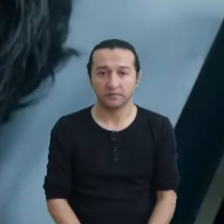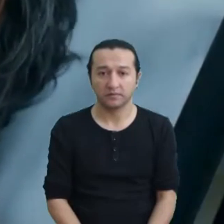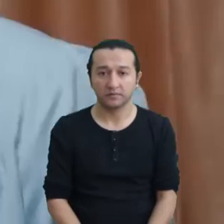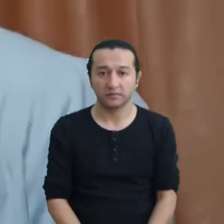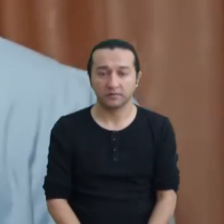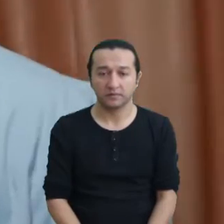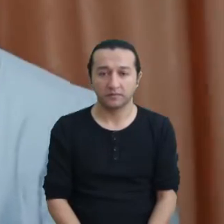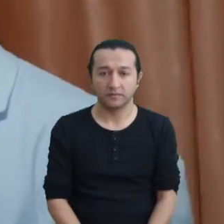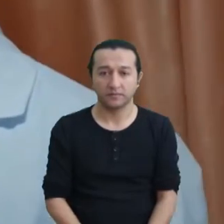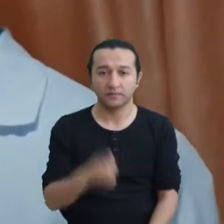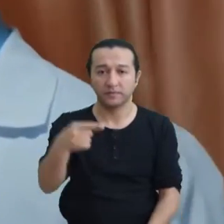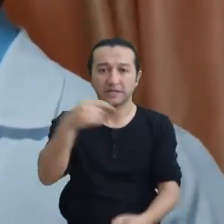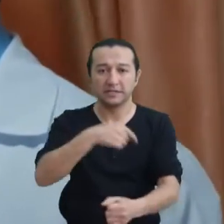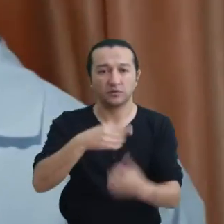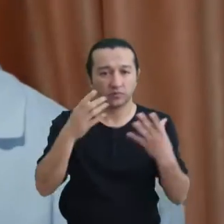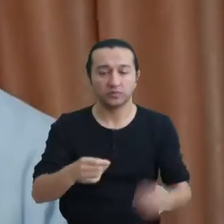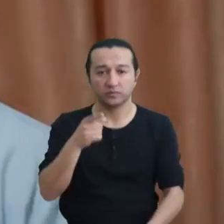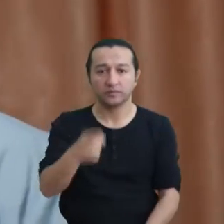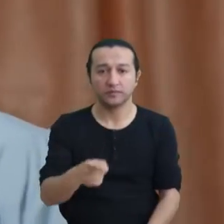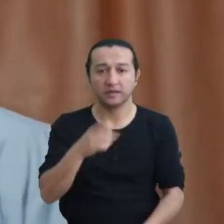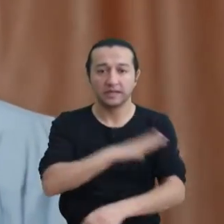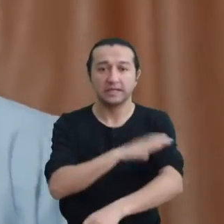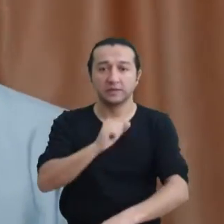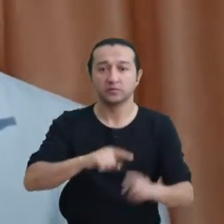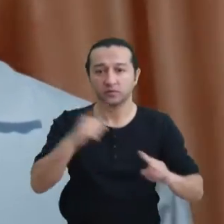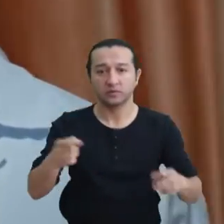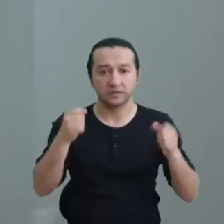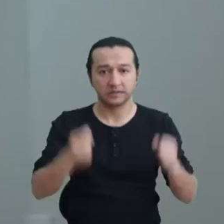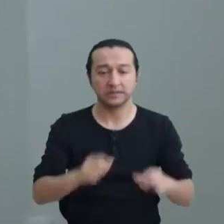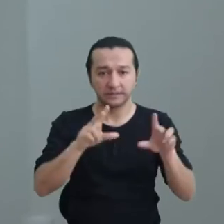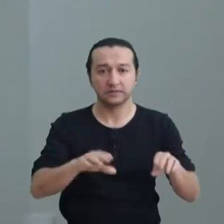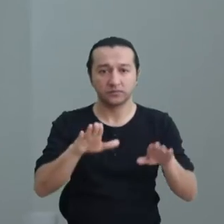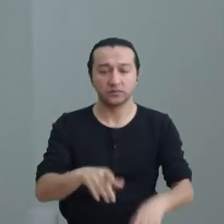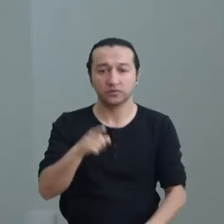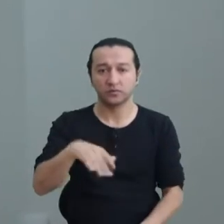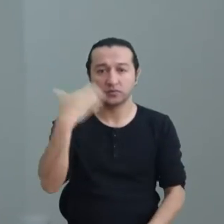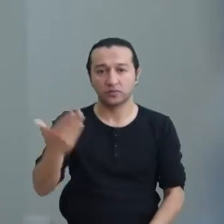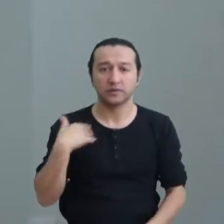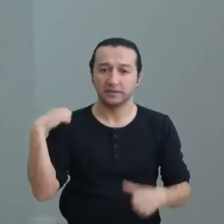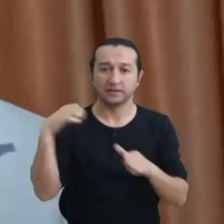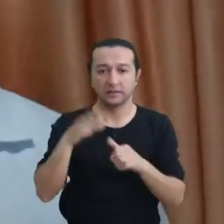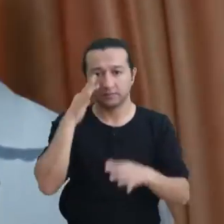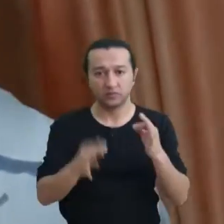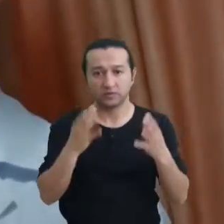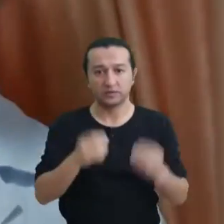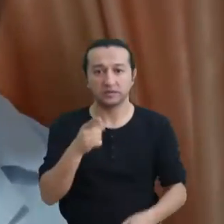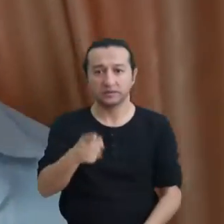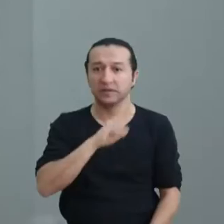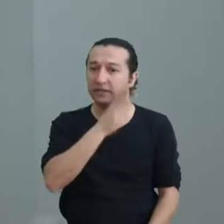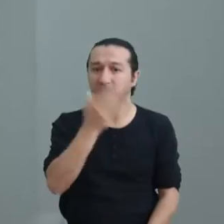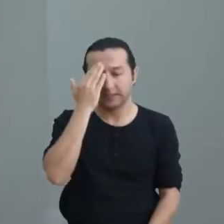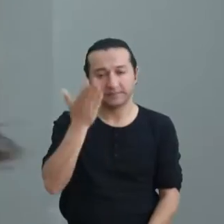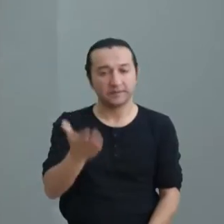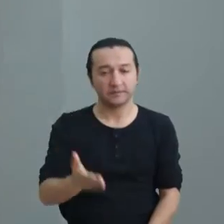çok halsiz gibi. Bir serum bağlayın. Tansiyon düzelene kadar burada yatsın. Sonra ben bir daha muayene edeceğim. Yazık